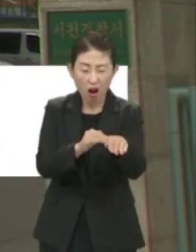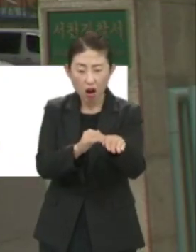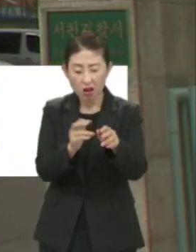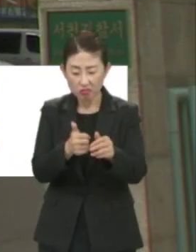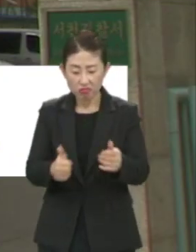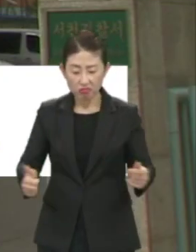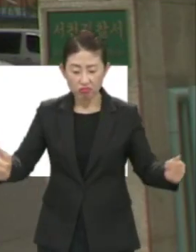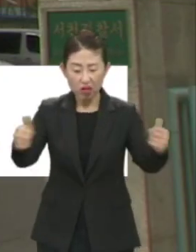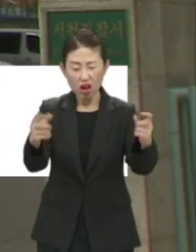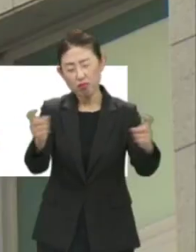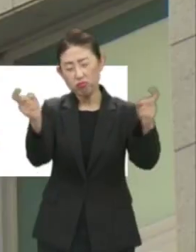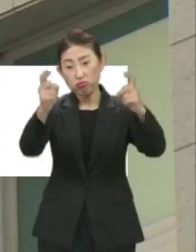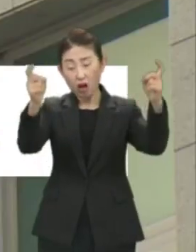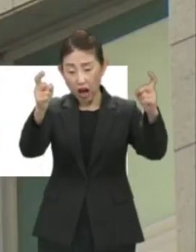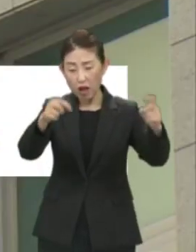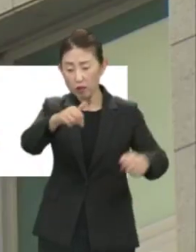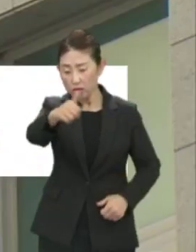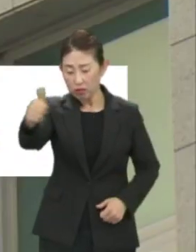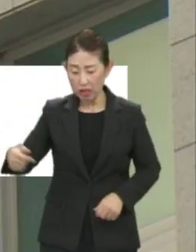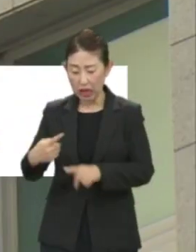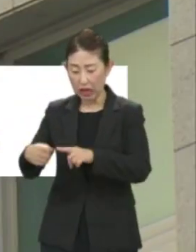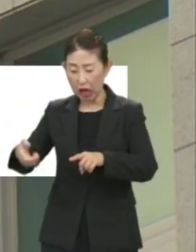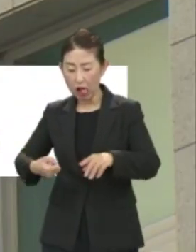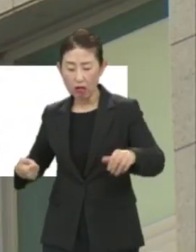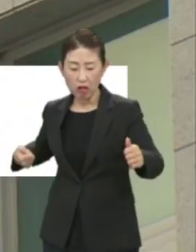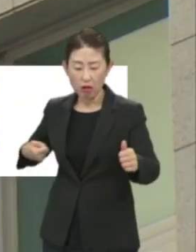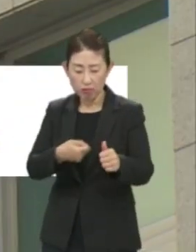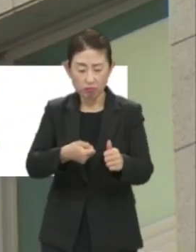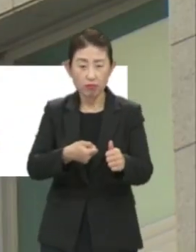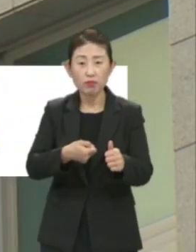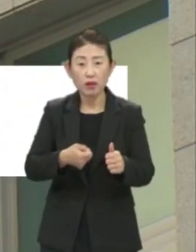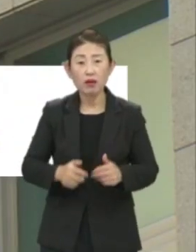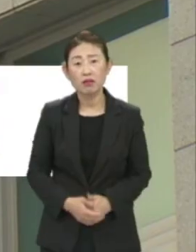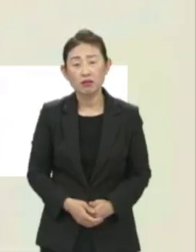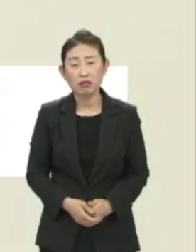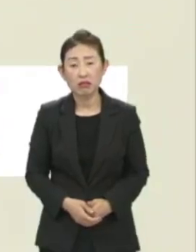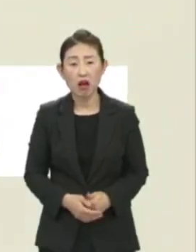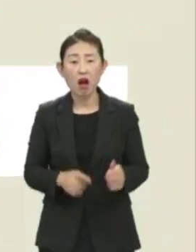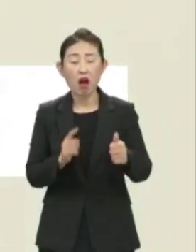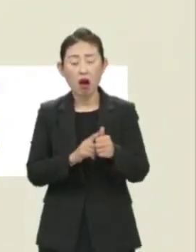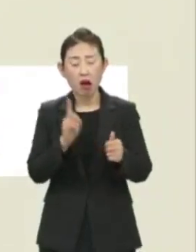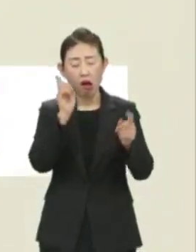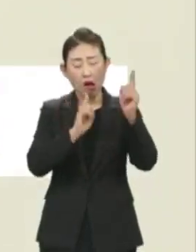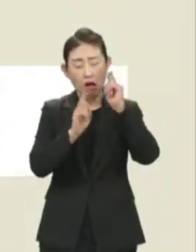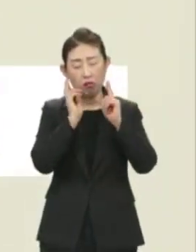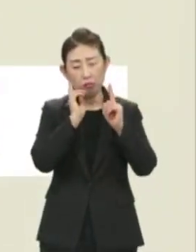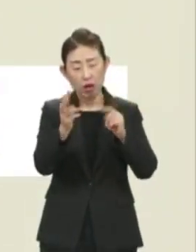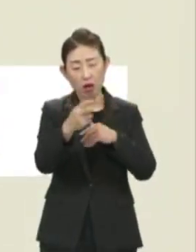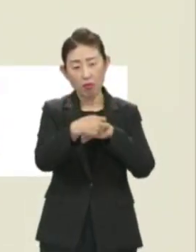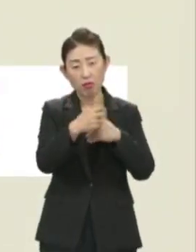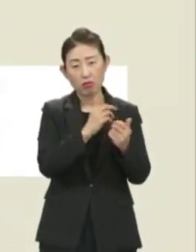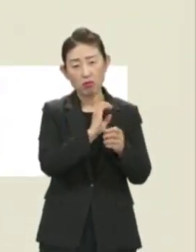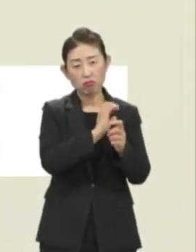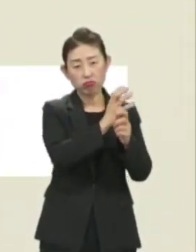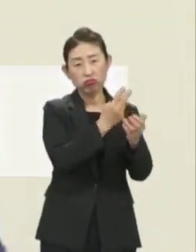다투다 차에 가지고 있던 흉기로 B씨를 찌른 것으로 조사됐으며 B씨는 중상을 입고 병원에